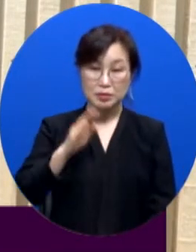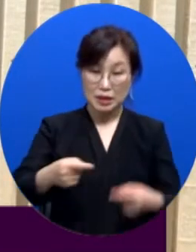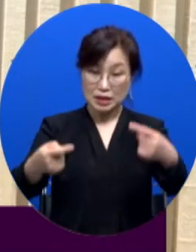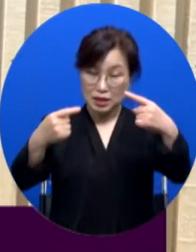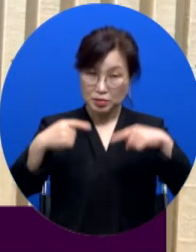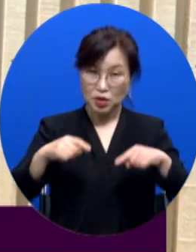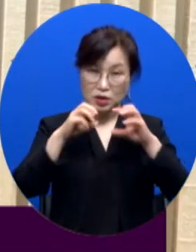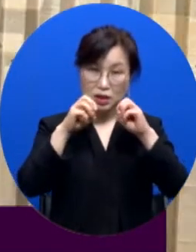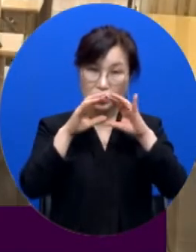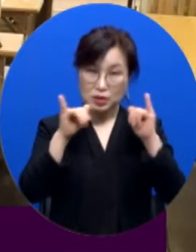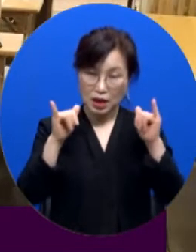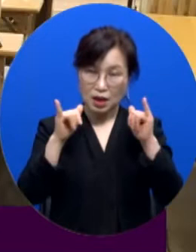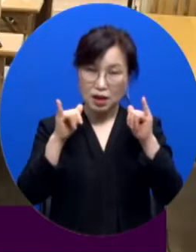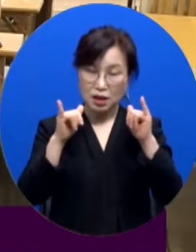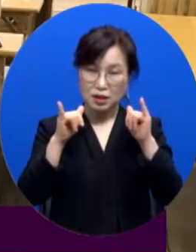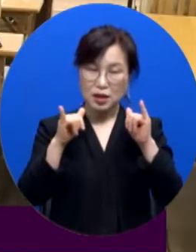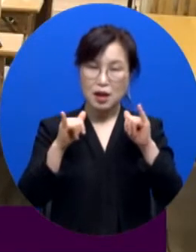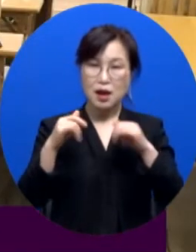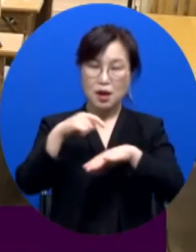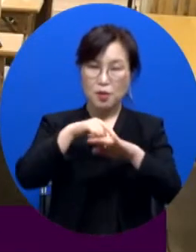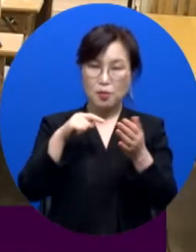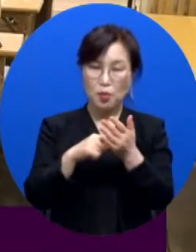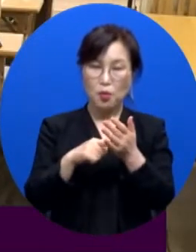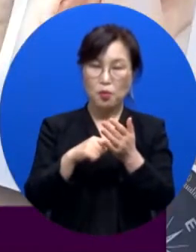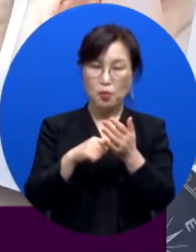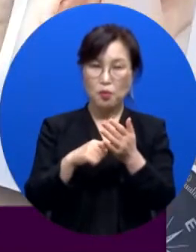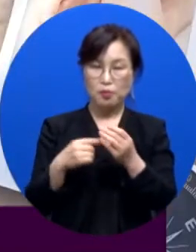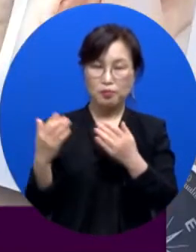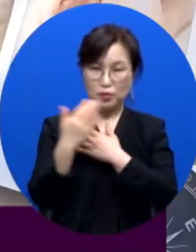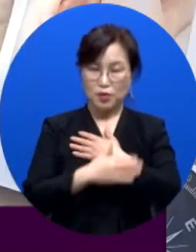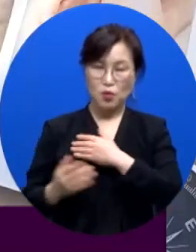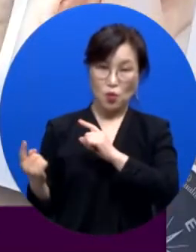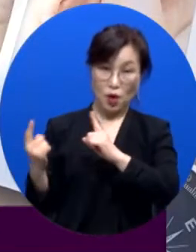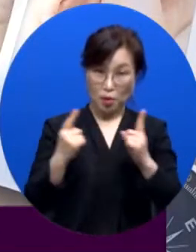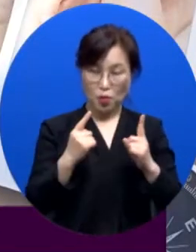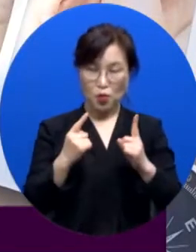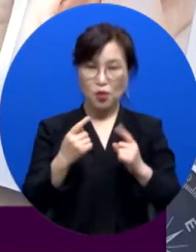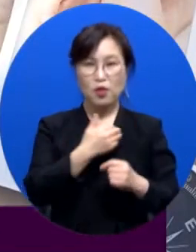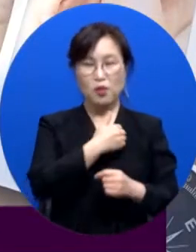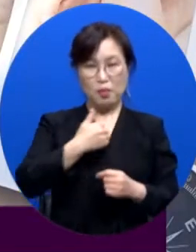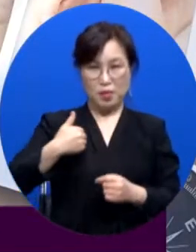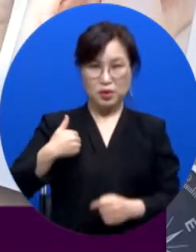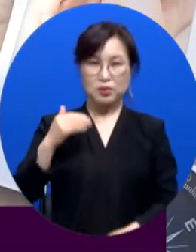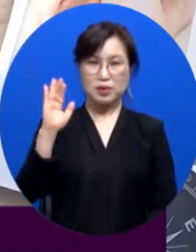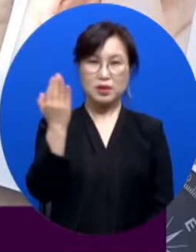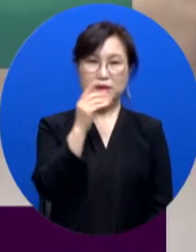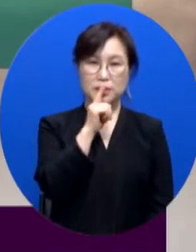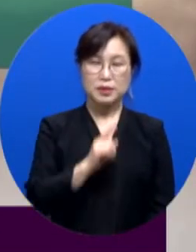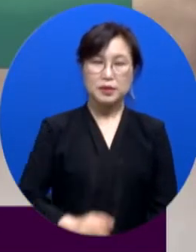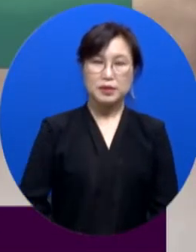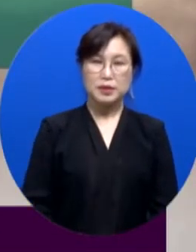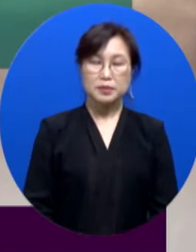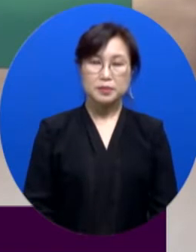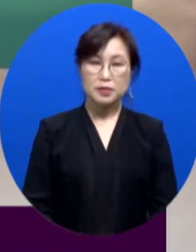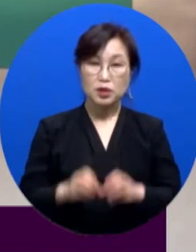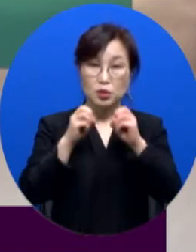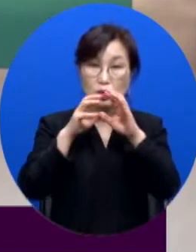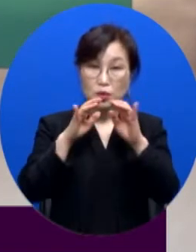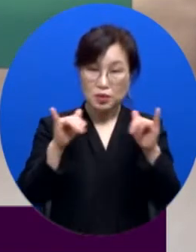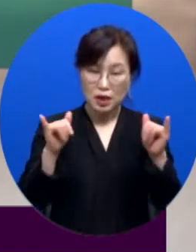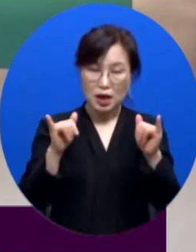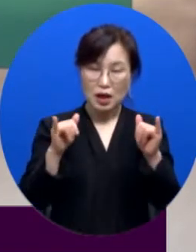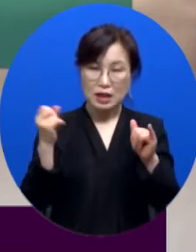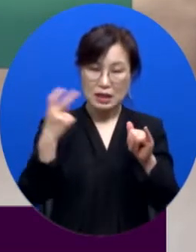한번 몸과 마음을 충전할 수 있다는 기대감과 만족감을 드러냈는데요. 선교사들은 지난 재교육을 통해 많은 것을